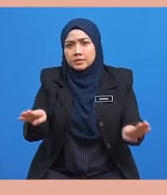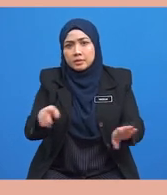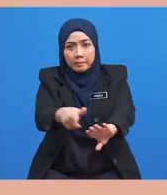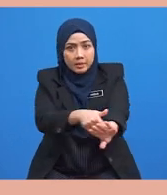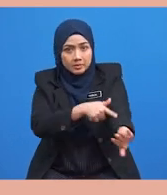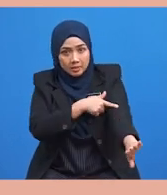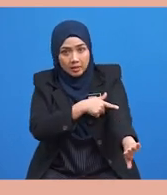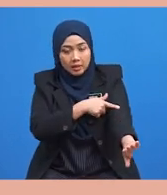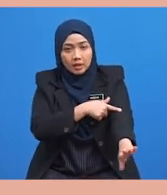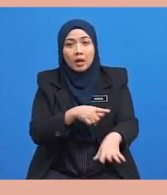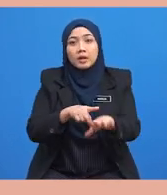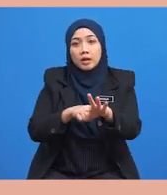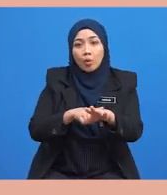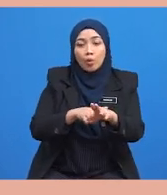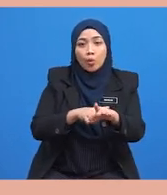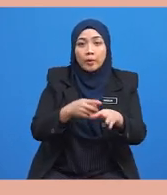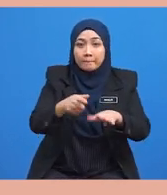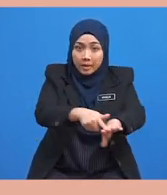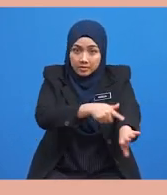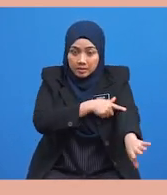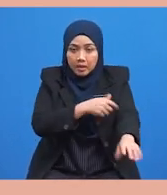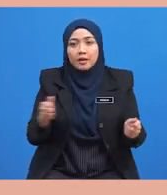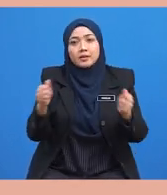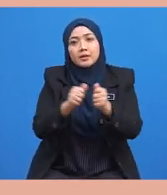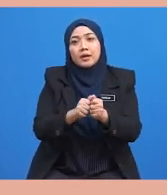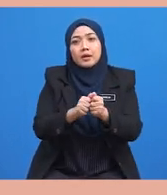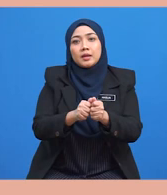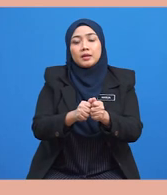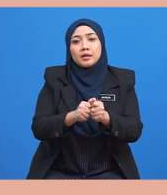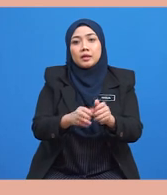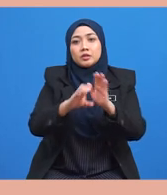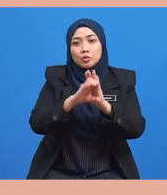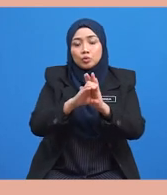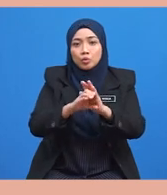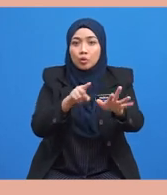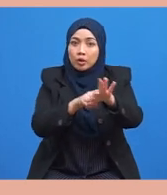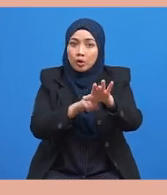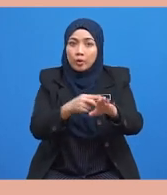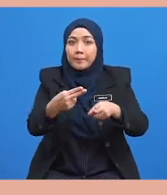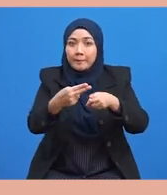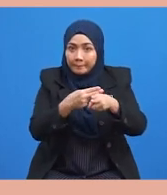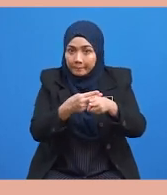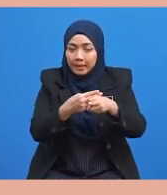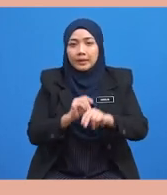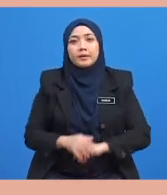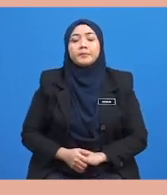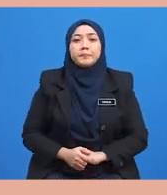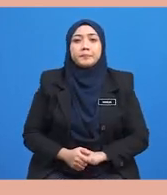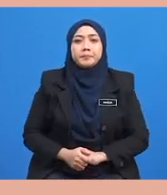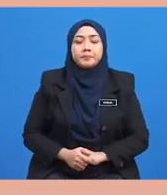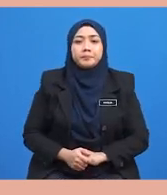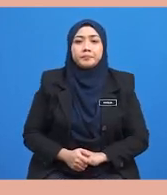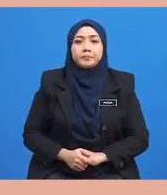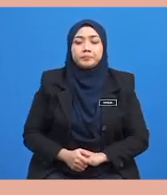sampel daun terpanjang dengan sampel daun terpendek? Bagus, murid-murid. Didapati